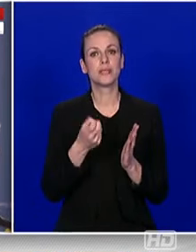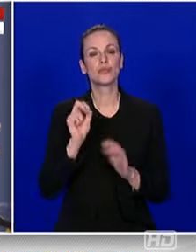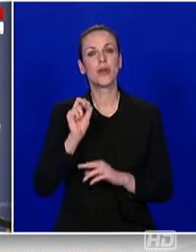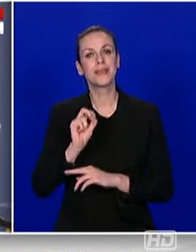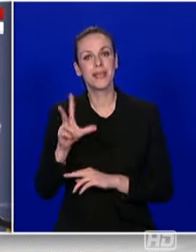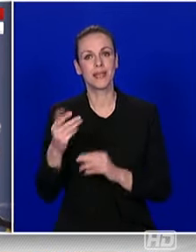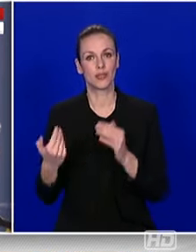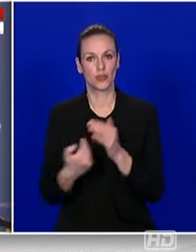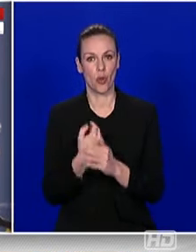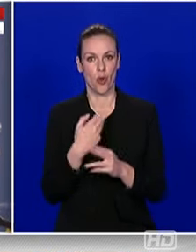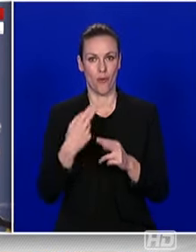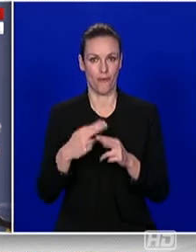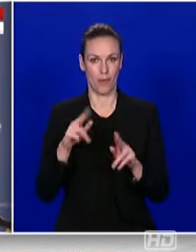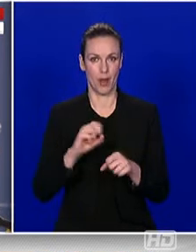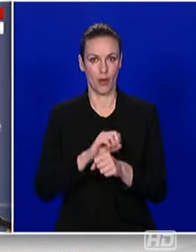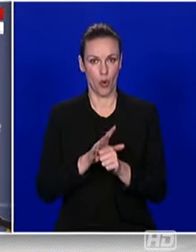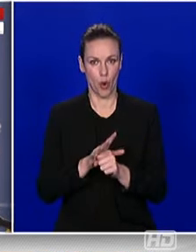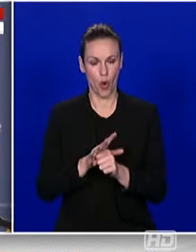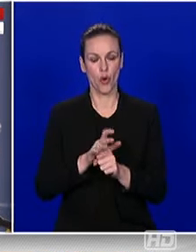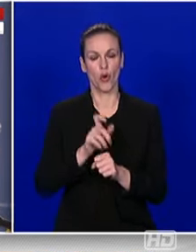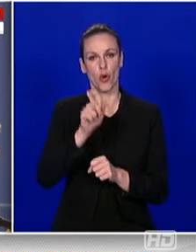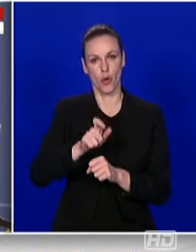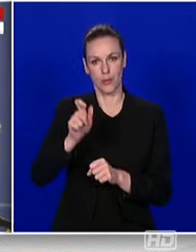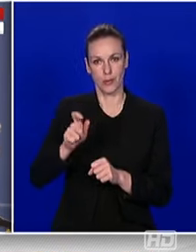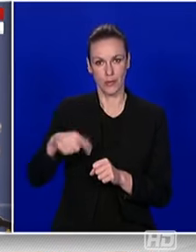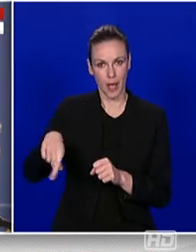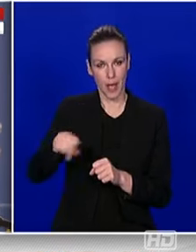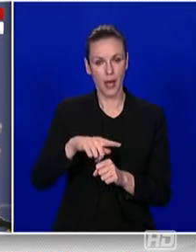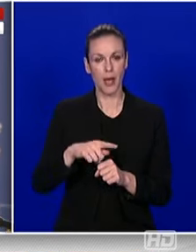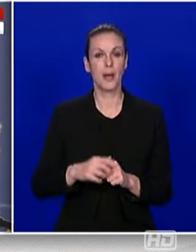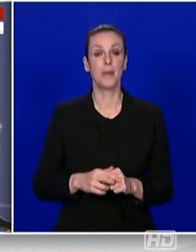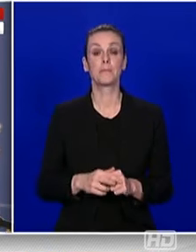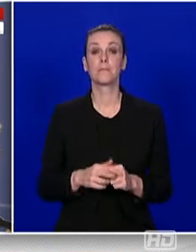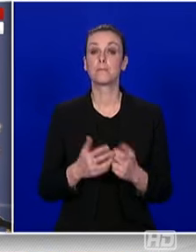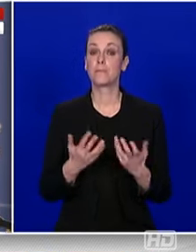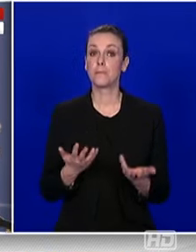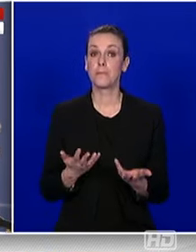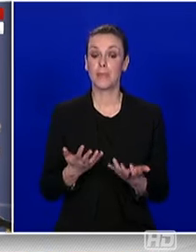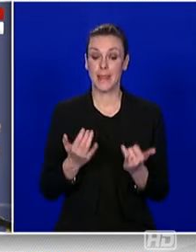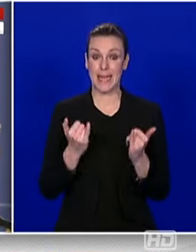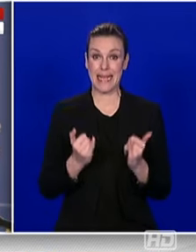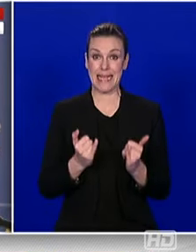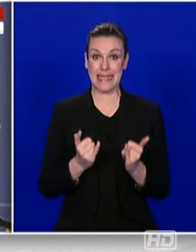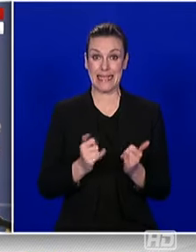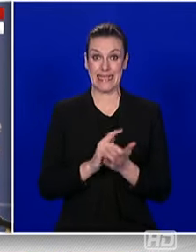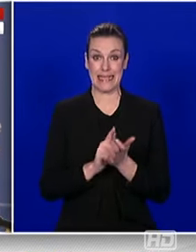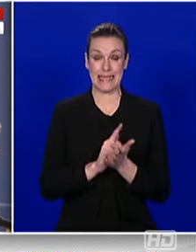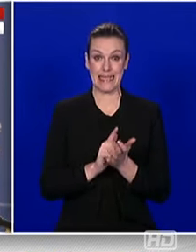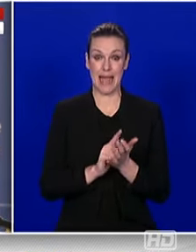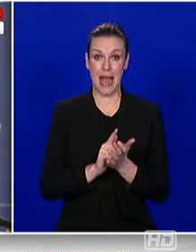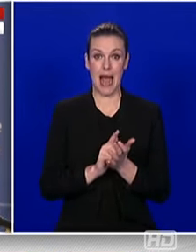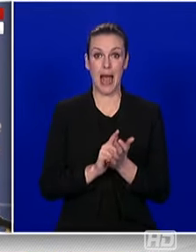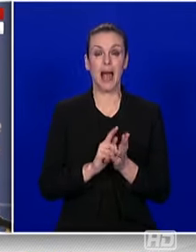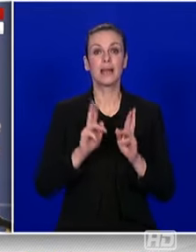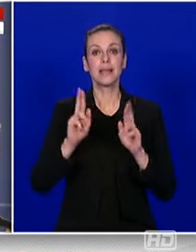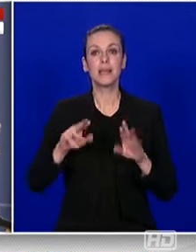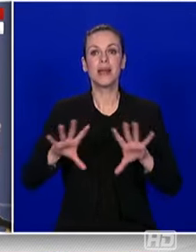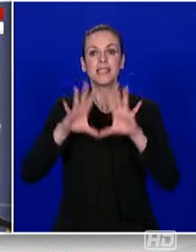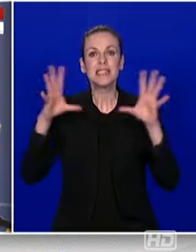novih slučajeva osoba pozitivnih na koronavirus, tako da trenutno imamo broj aktivnih